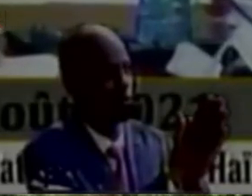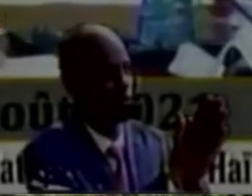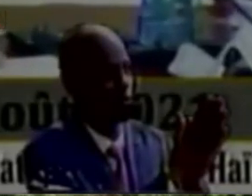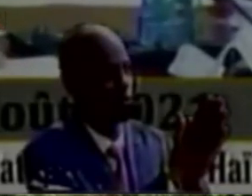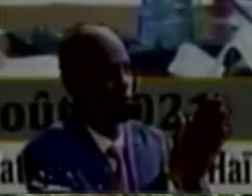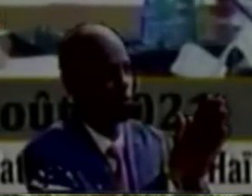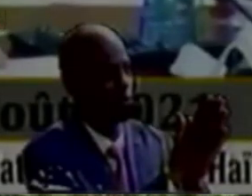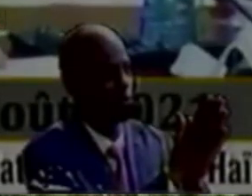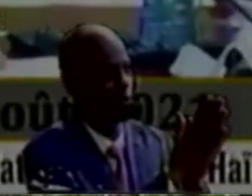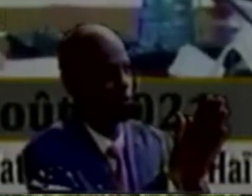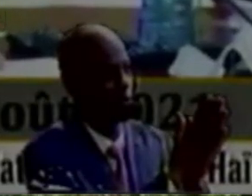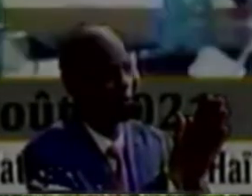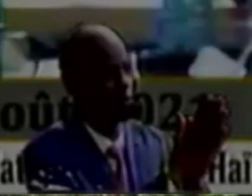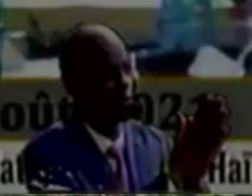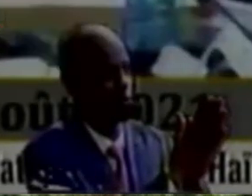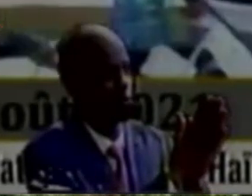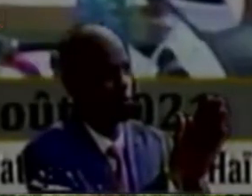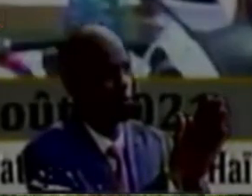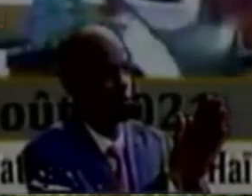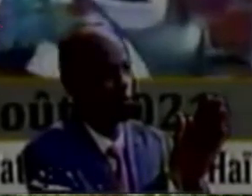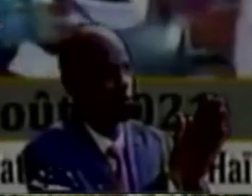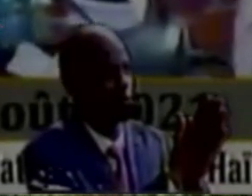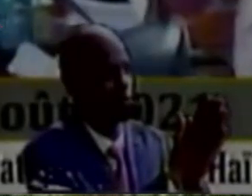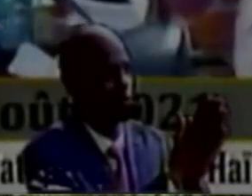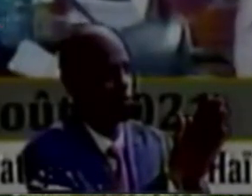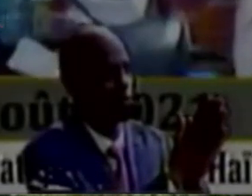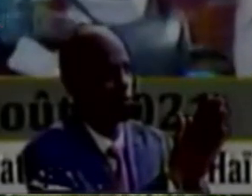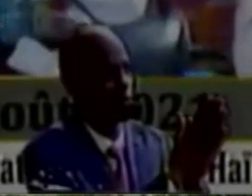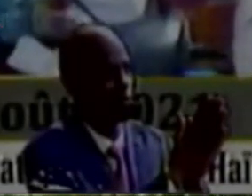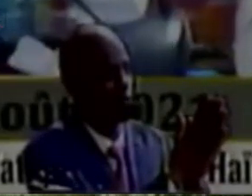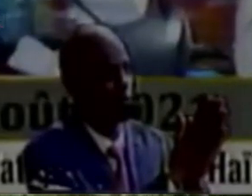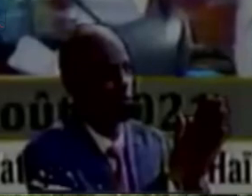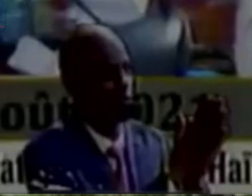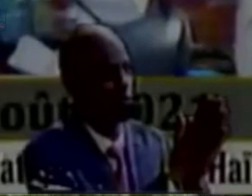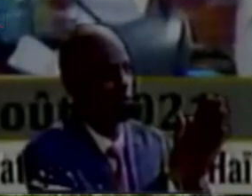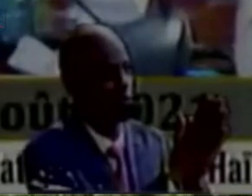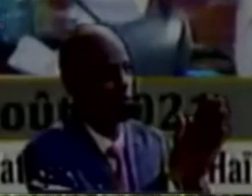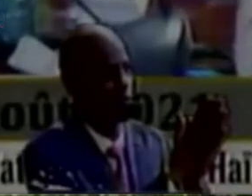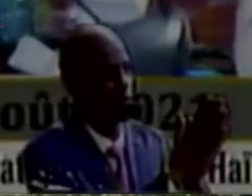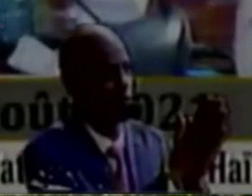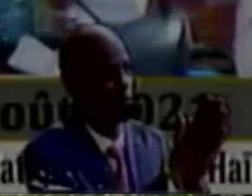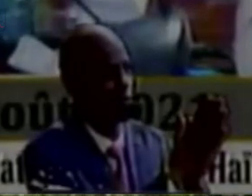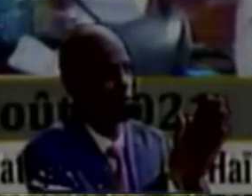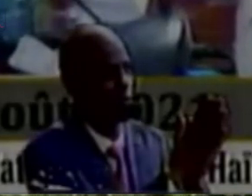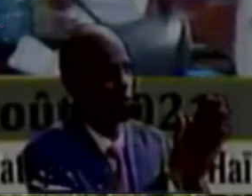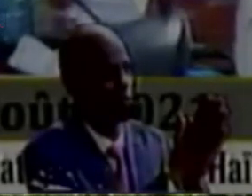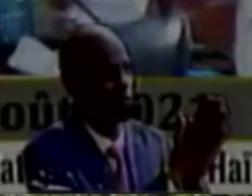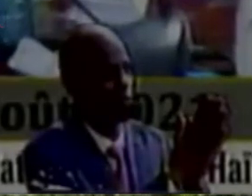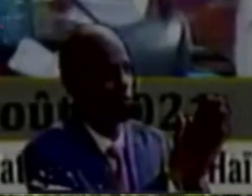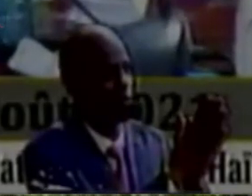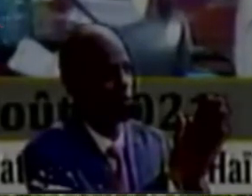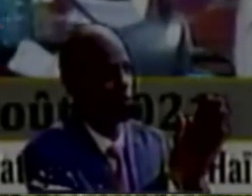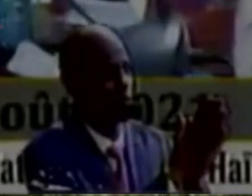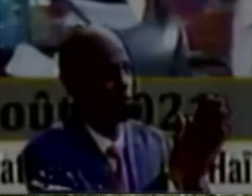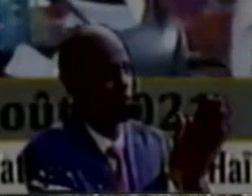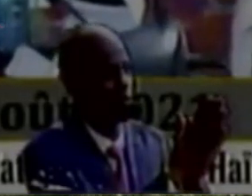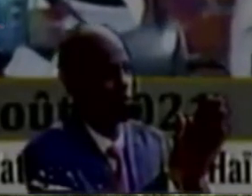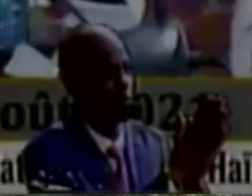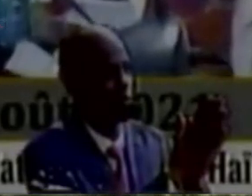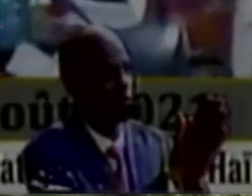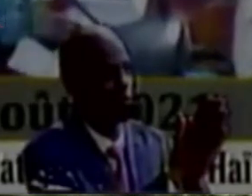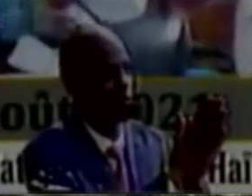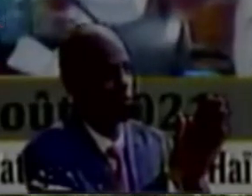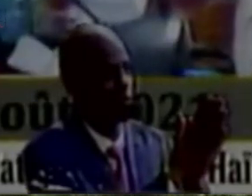souligner. Et aussi, en utilisant les leçons apprises de 2010, de Mathieu aussi,